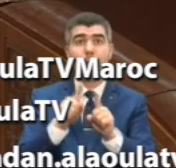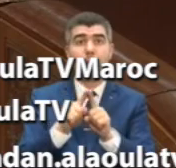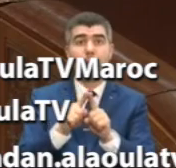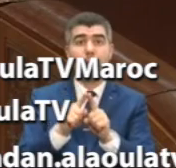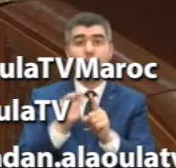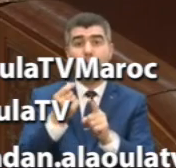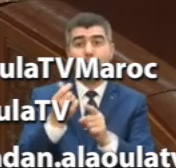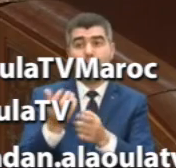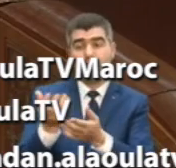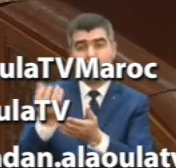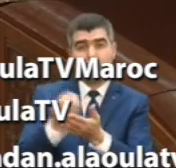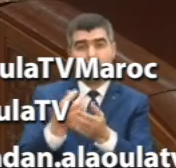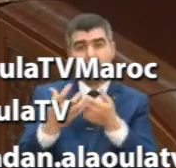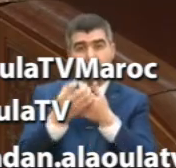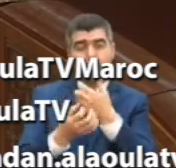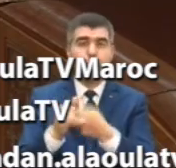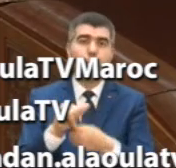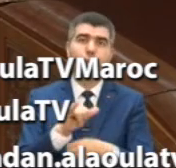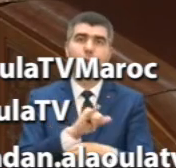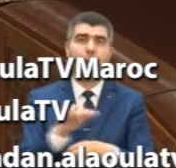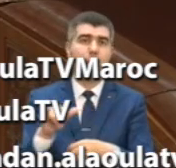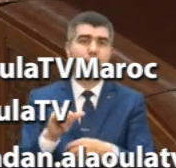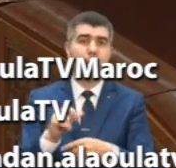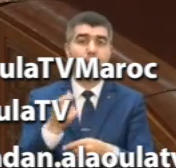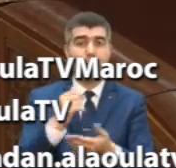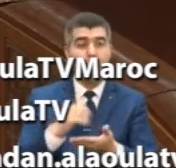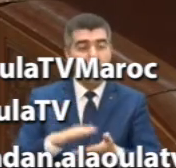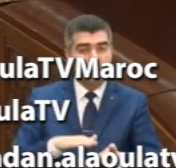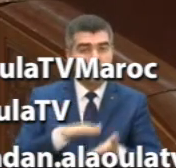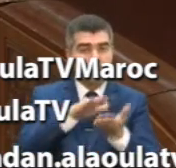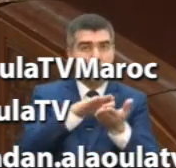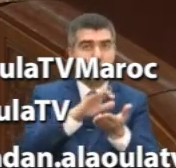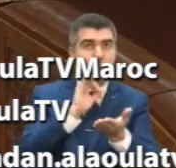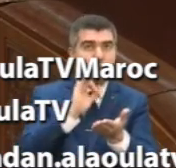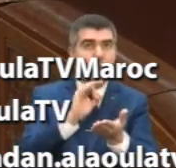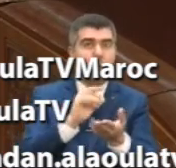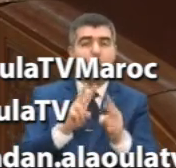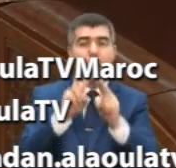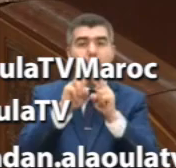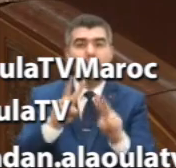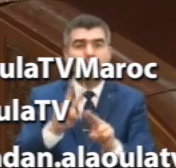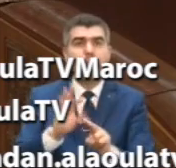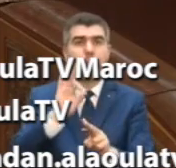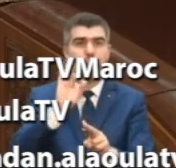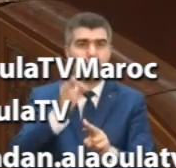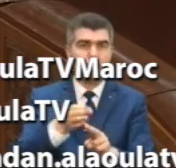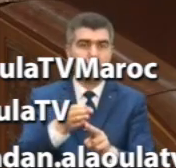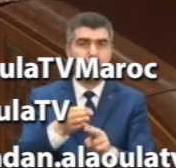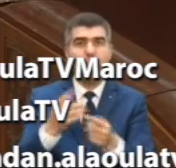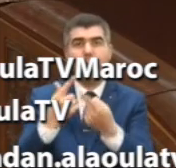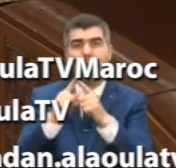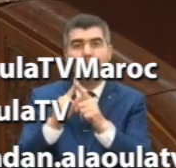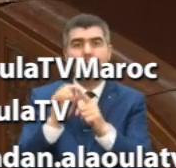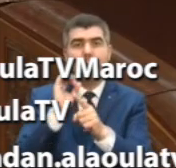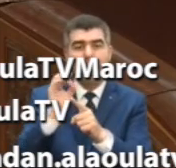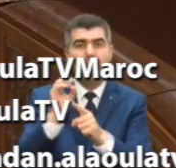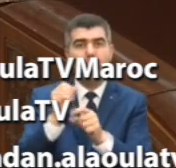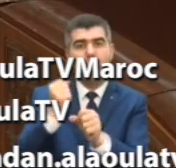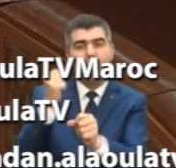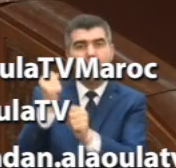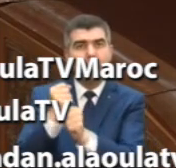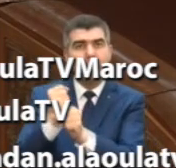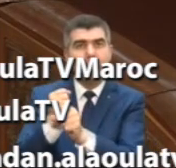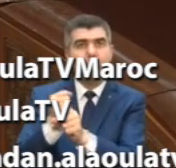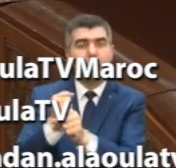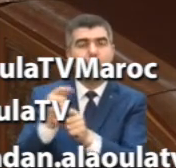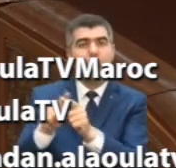كنسترجعوش الأموال وما كنعطيو ونمكنوا من الدعم إلا بعد أن نتأكد بأنها هذا النشاط أو هذا المشروع